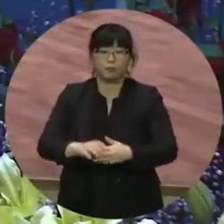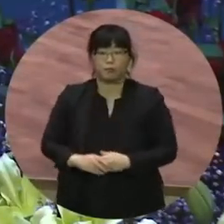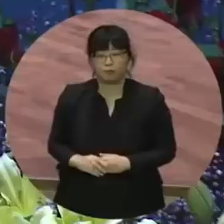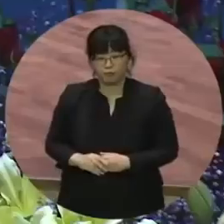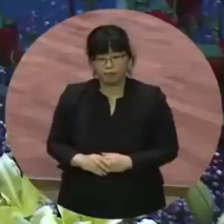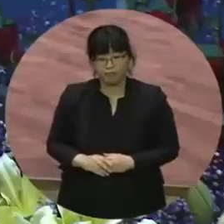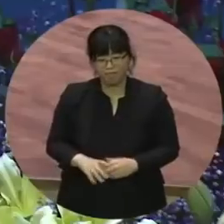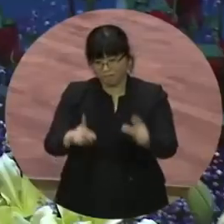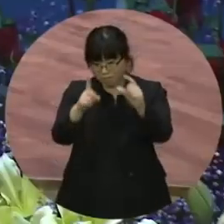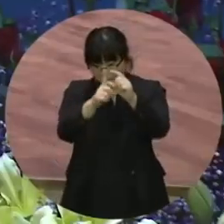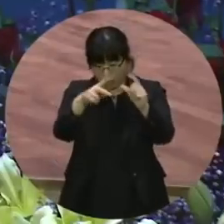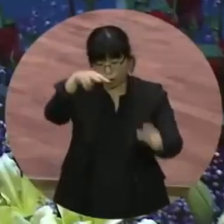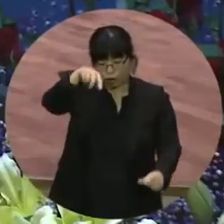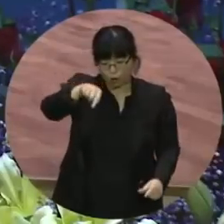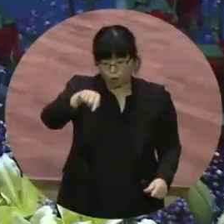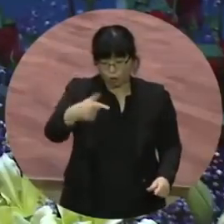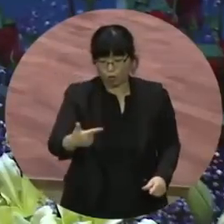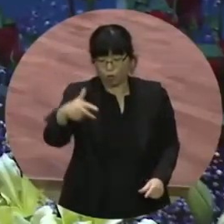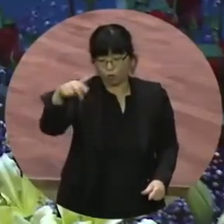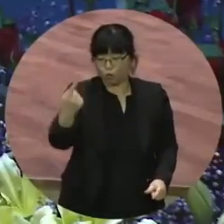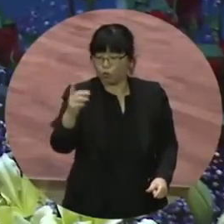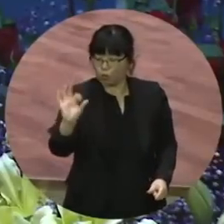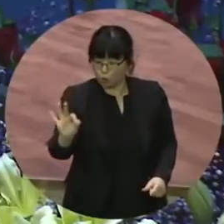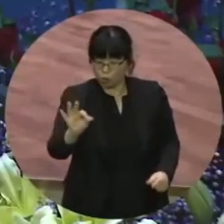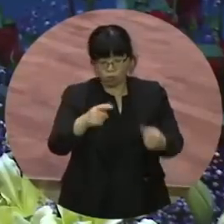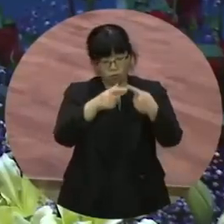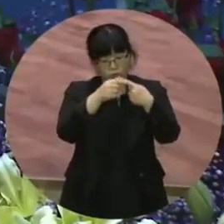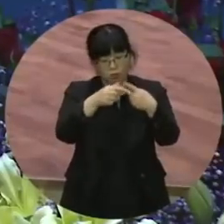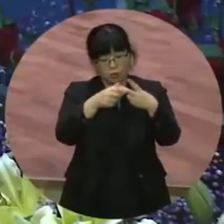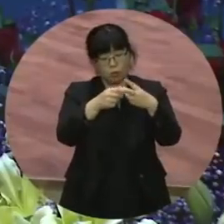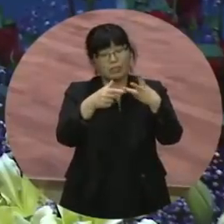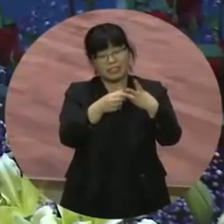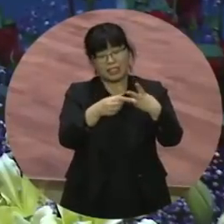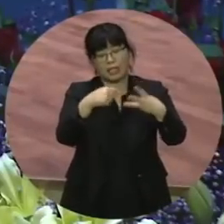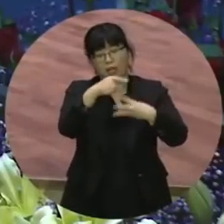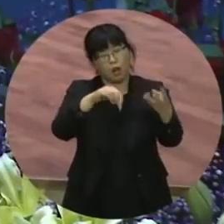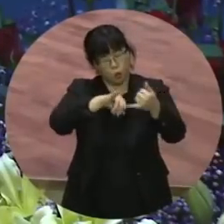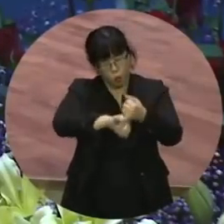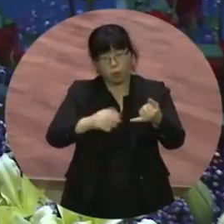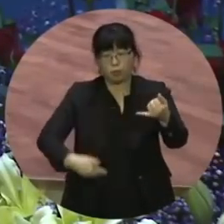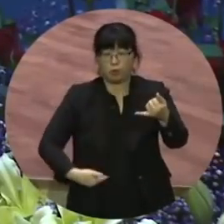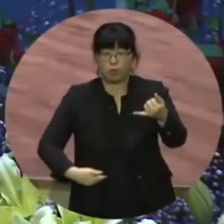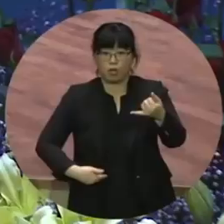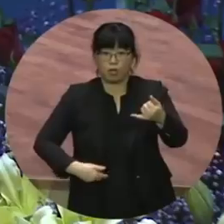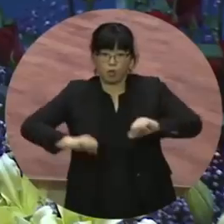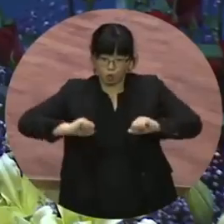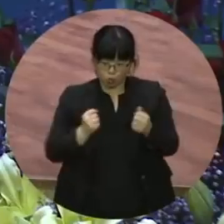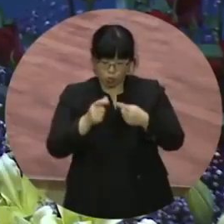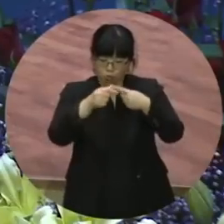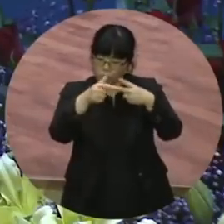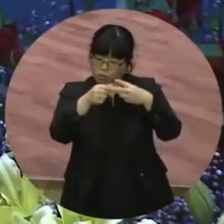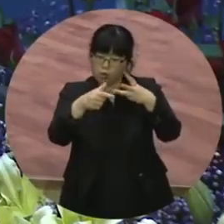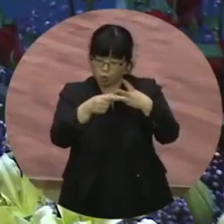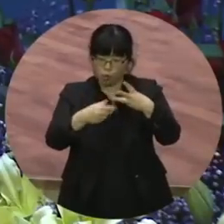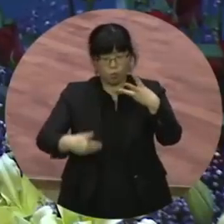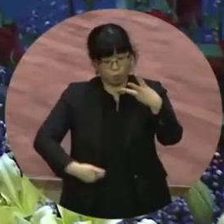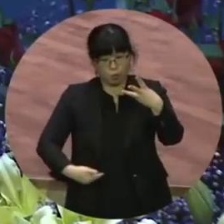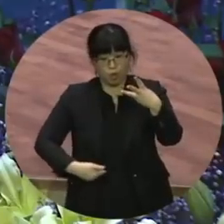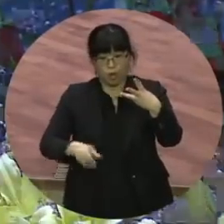가지입니다. 즉시, 철저히 믿음으로 3요소예요. 따라서 해보죠.